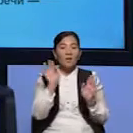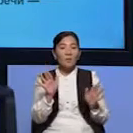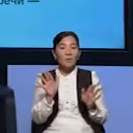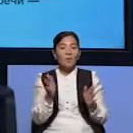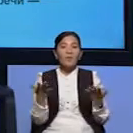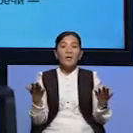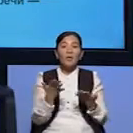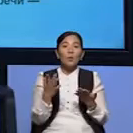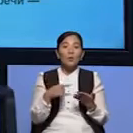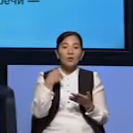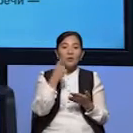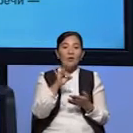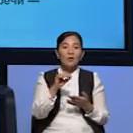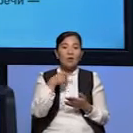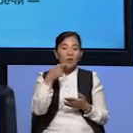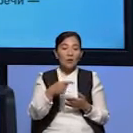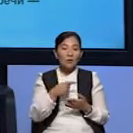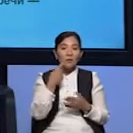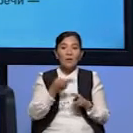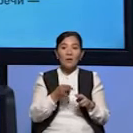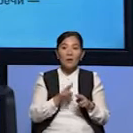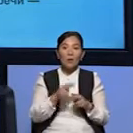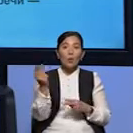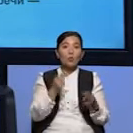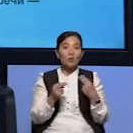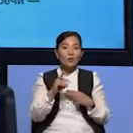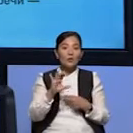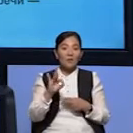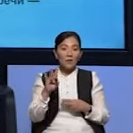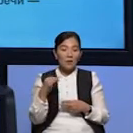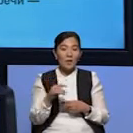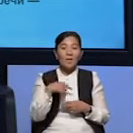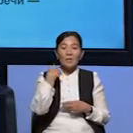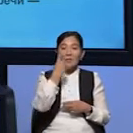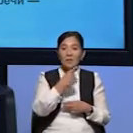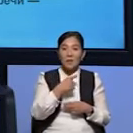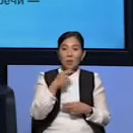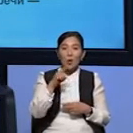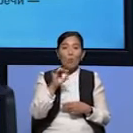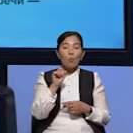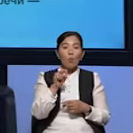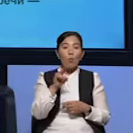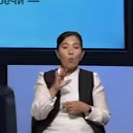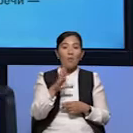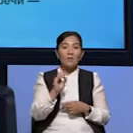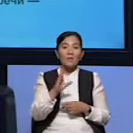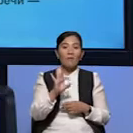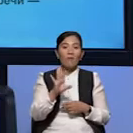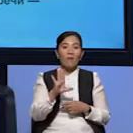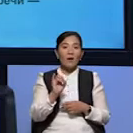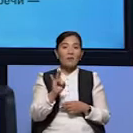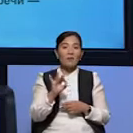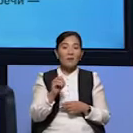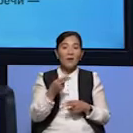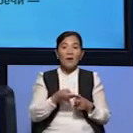стилю речи принадлежит текст? Стиль речи художественный, тип повествования, потому что в